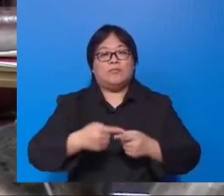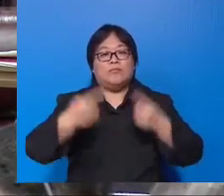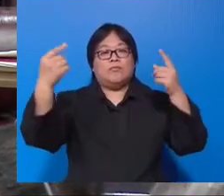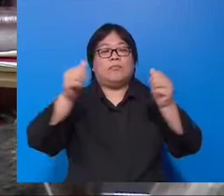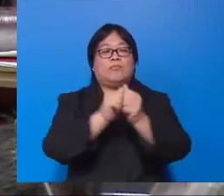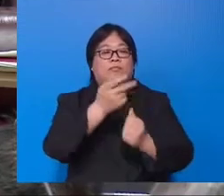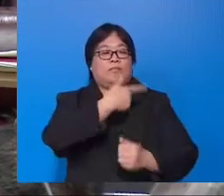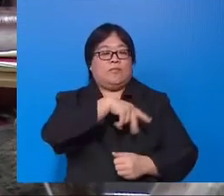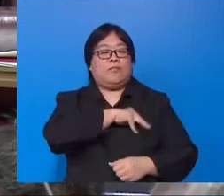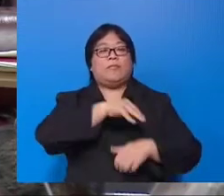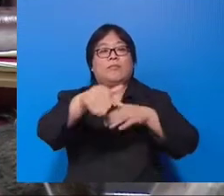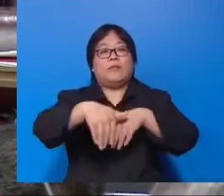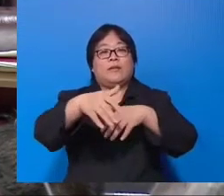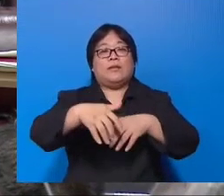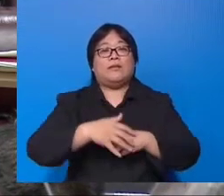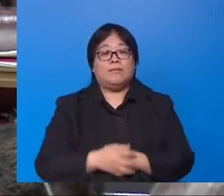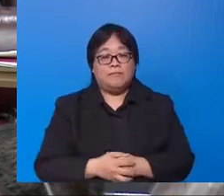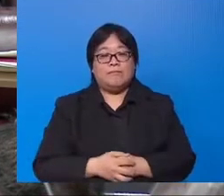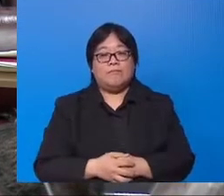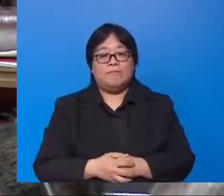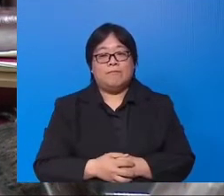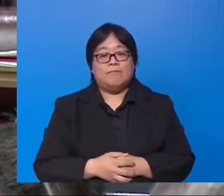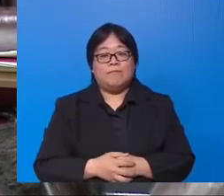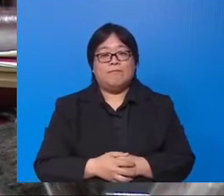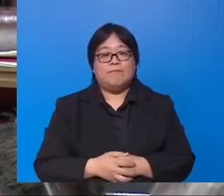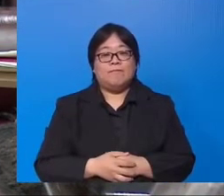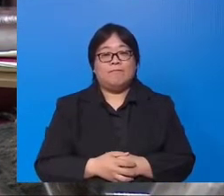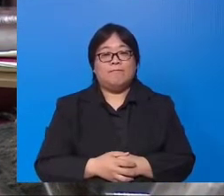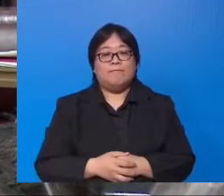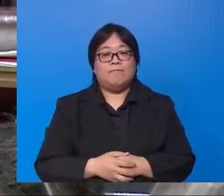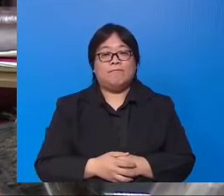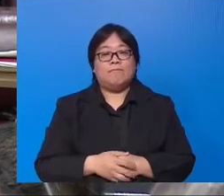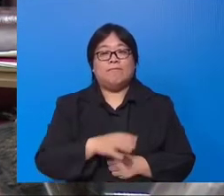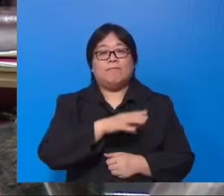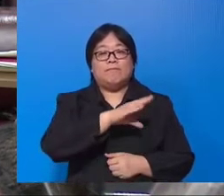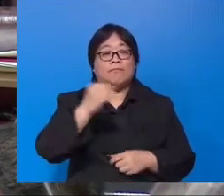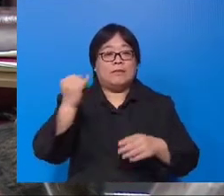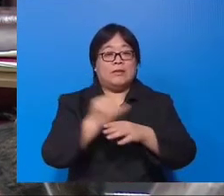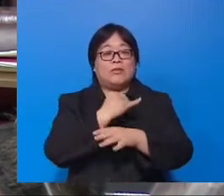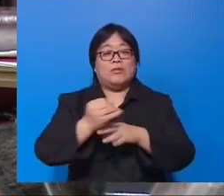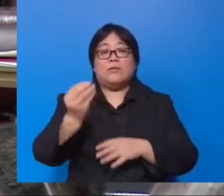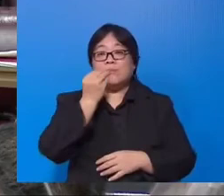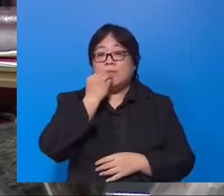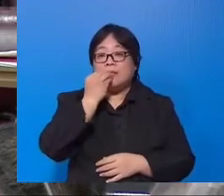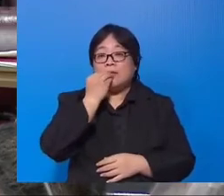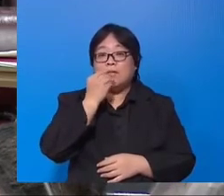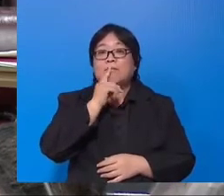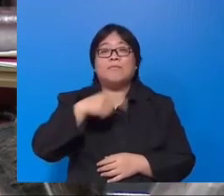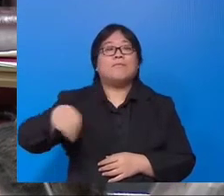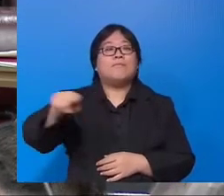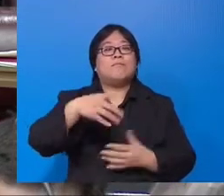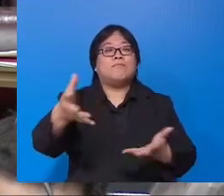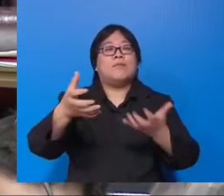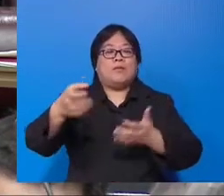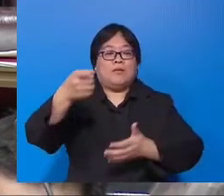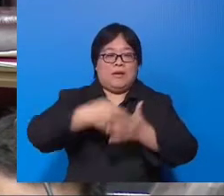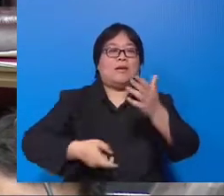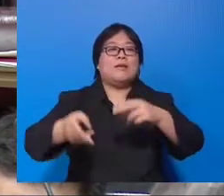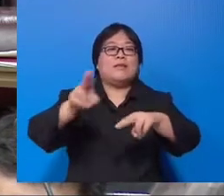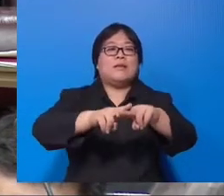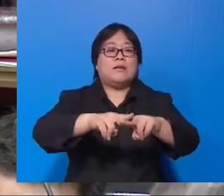mengucapkannya Kementerian Pertanian dan eh industri makanan makeup mau harga tinggi